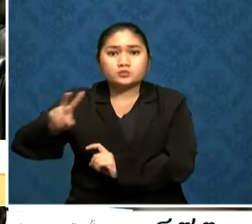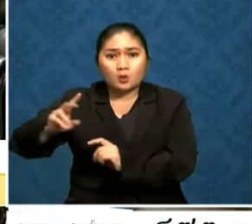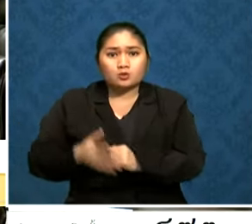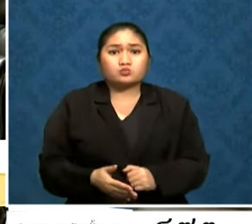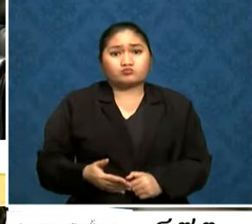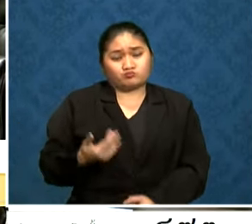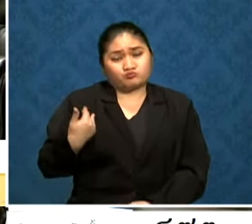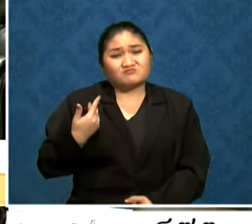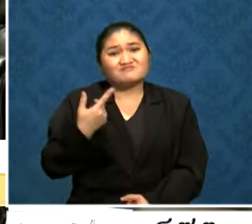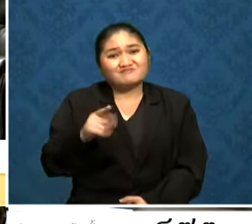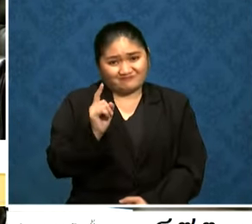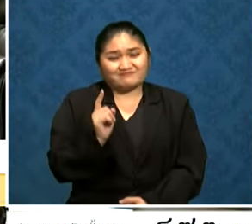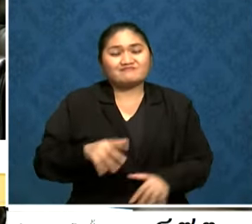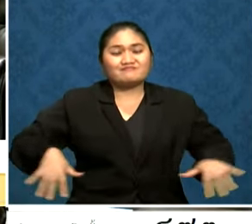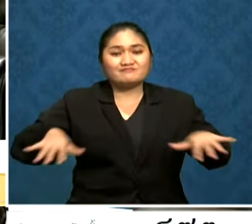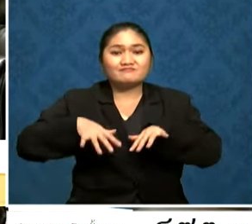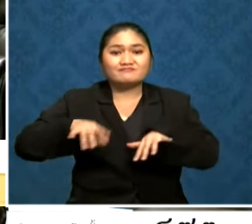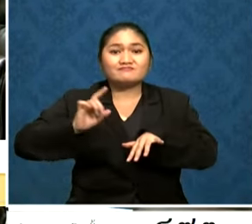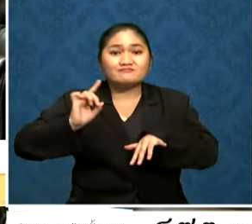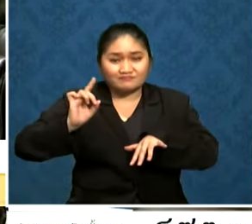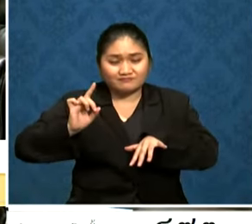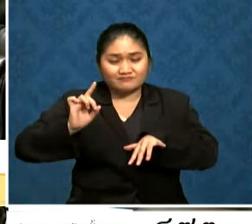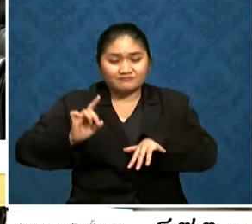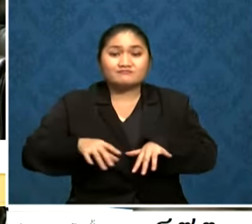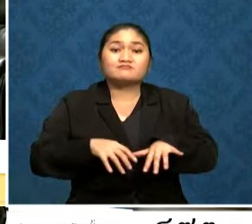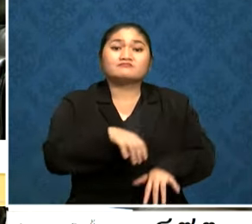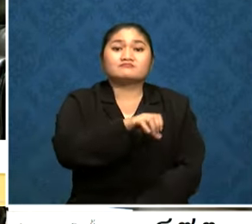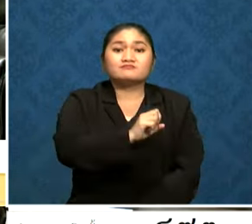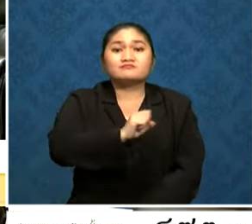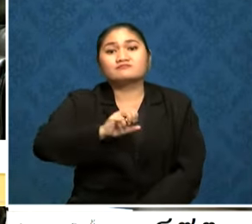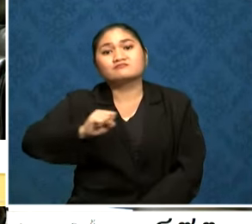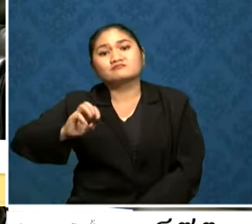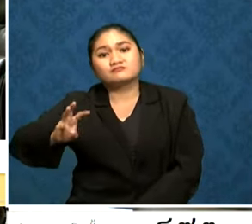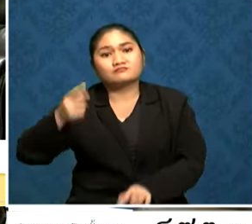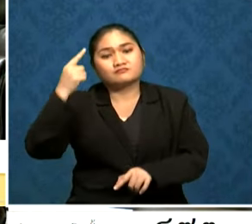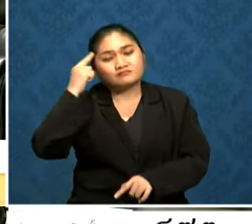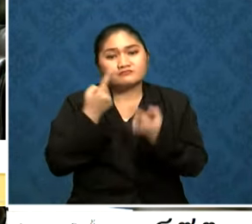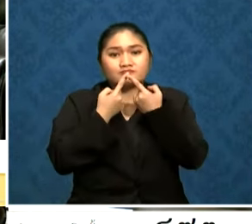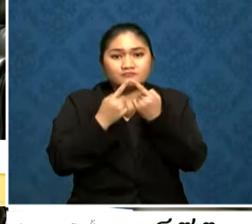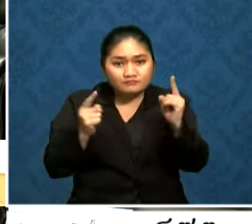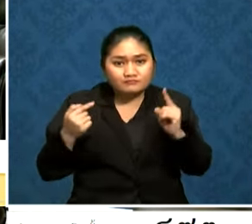ทั่วไปแล้วมเปเรองปกติครับที่สภาพูแวสะดรแลวุธิสภาที่ตั้